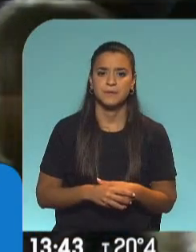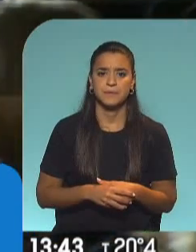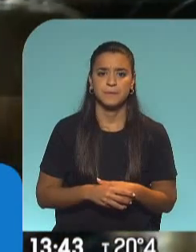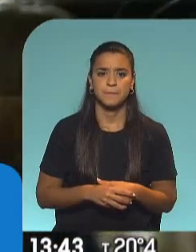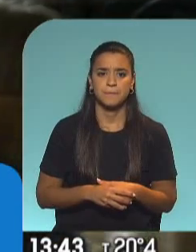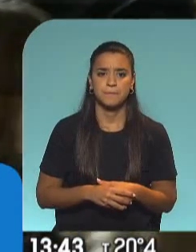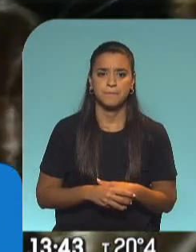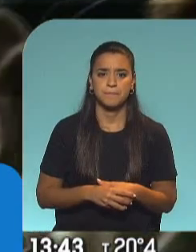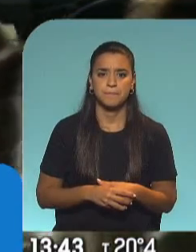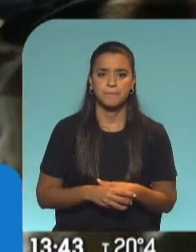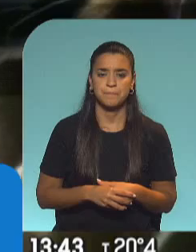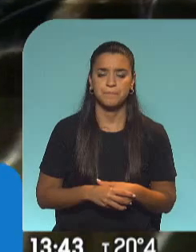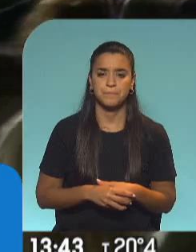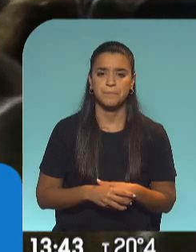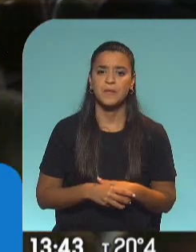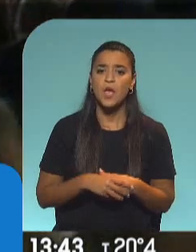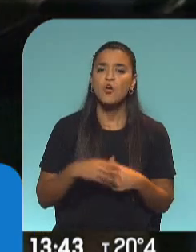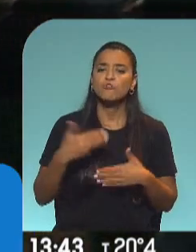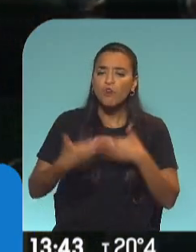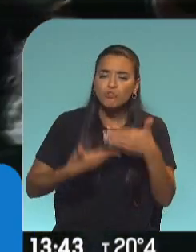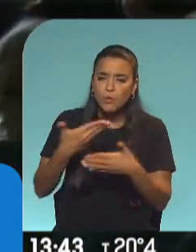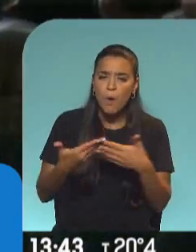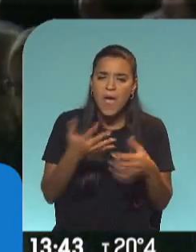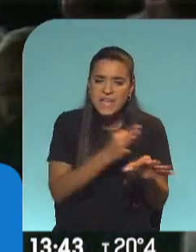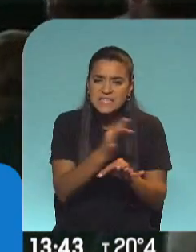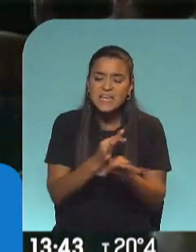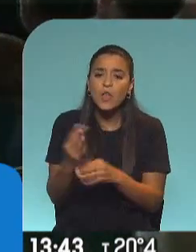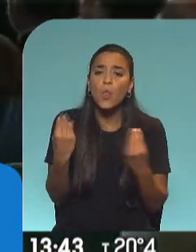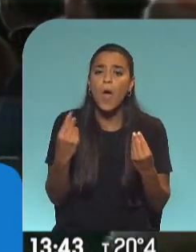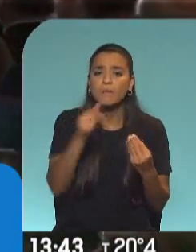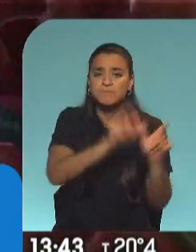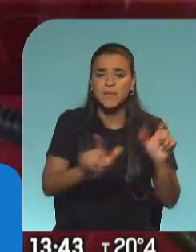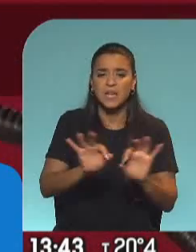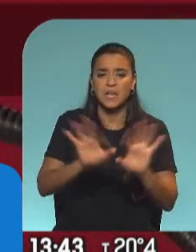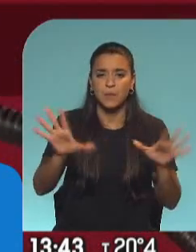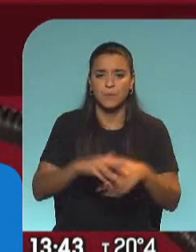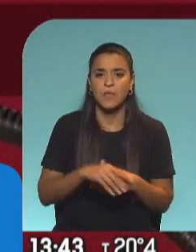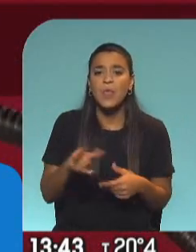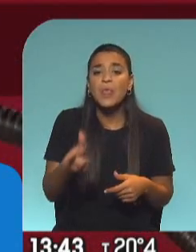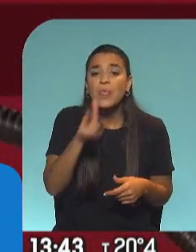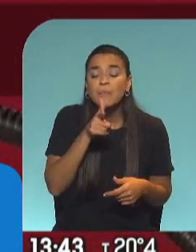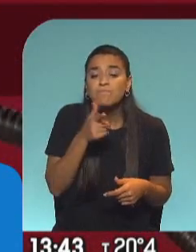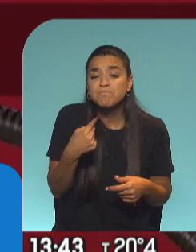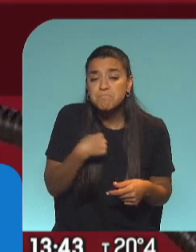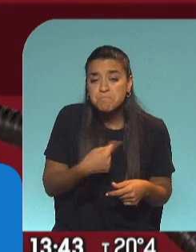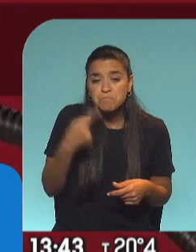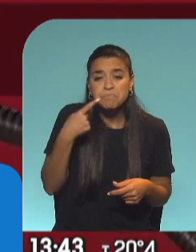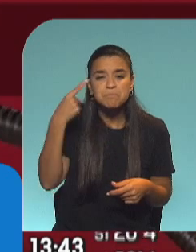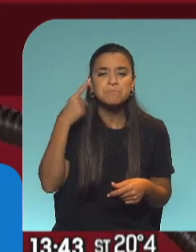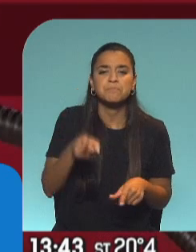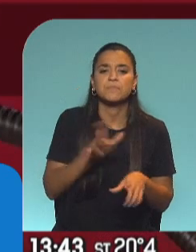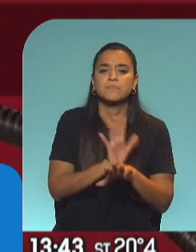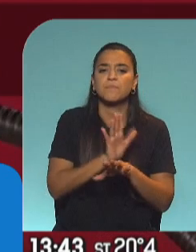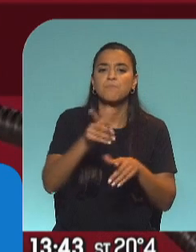comprendre, à apprendre, à continuer d'enseigner. Je pense que ça devrait choquer chacun d'entre nous de considérer que des